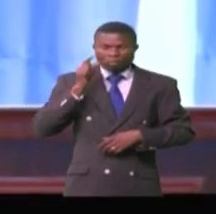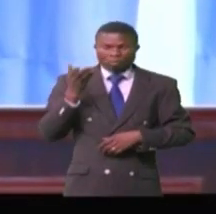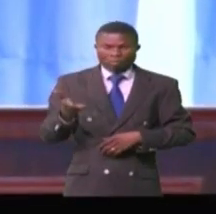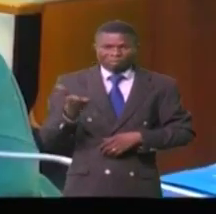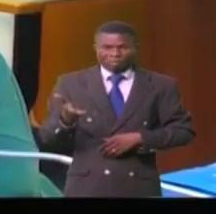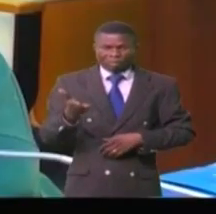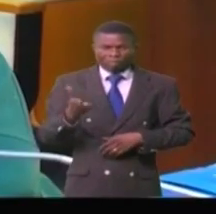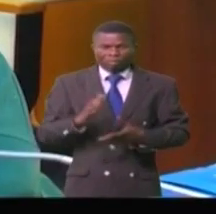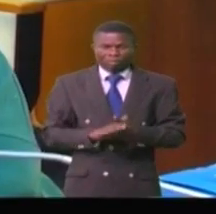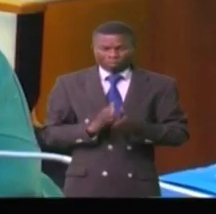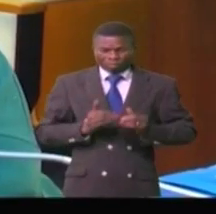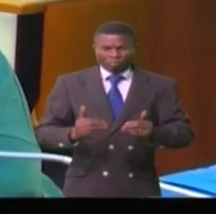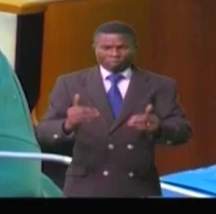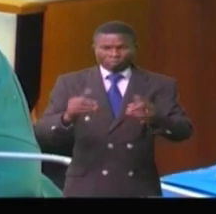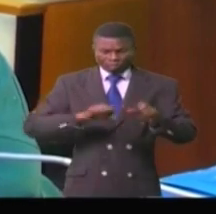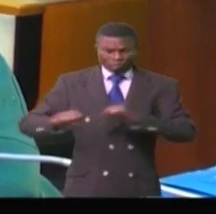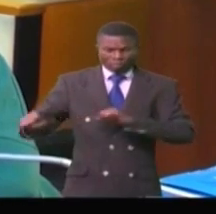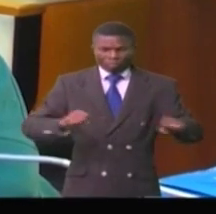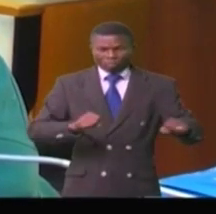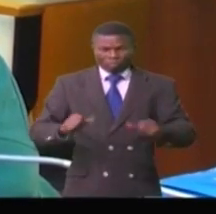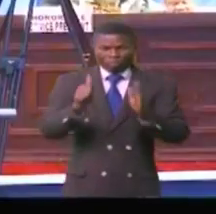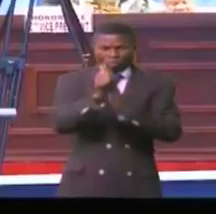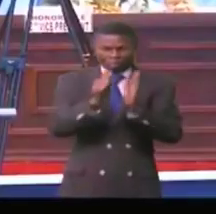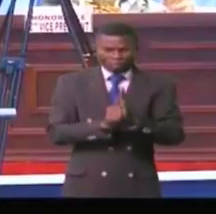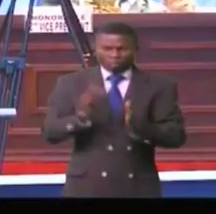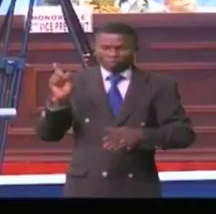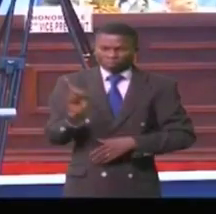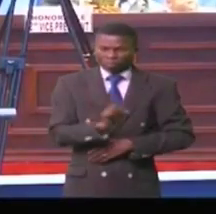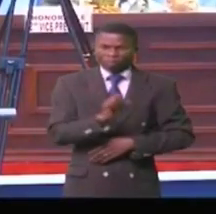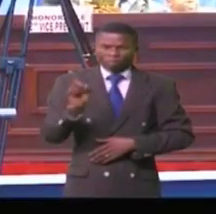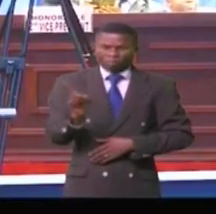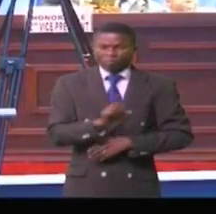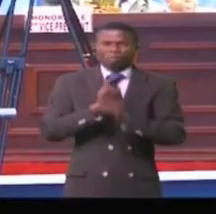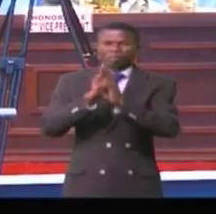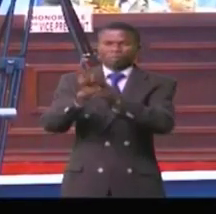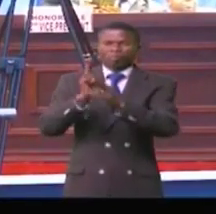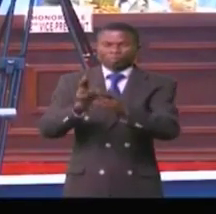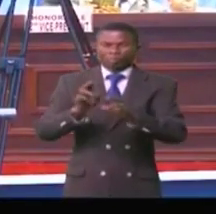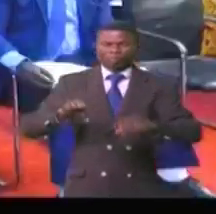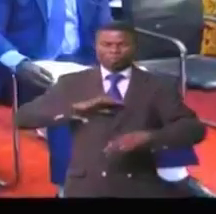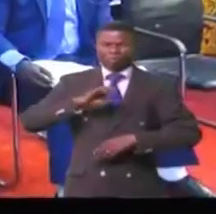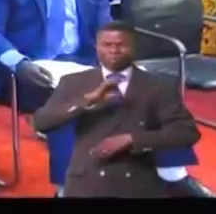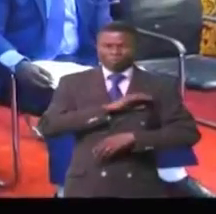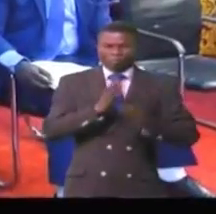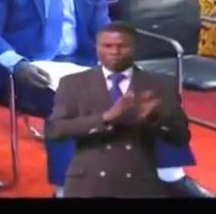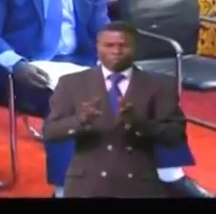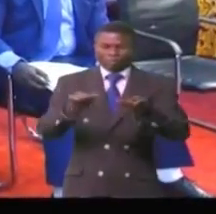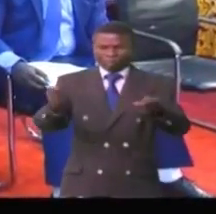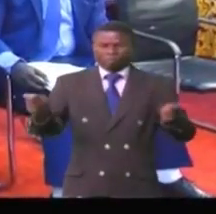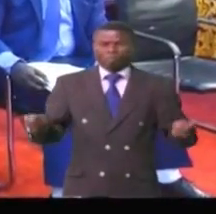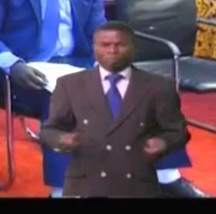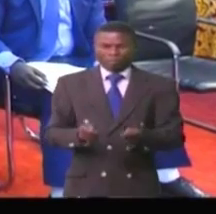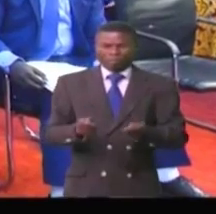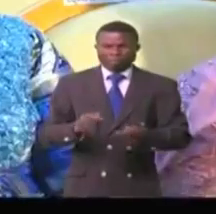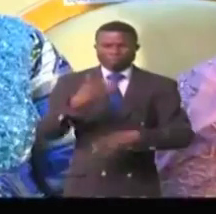Kodiakwanga, a poursuivi l'examen article par article du rapport de la Commission aménagement du territoire, infrastructures et nouvelles